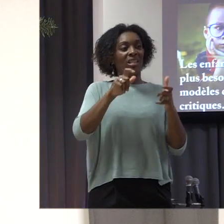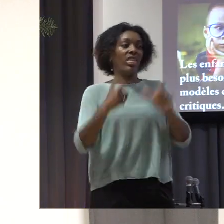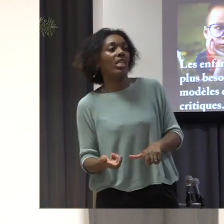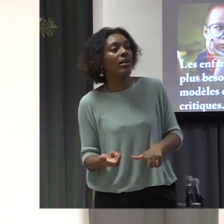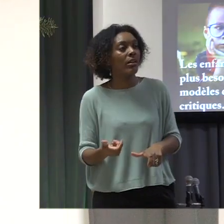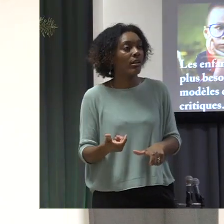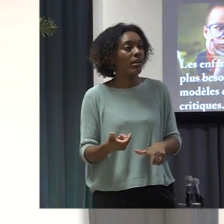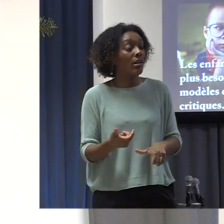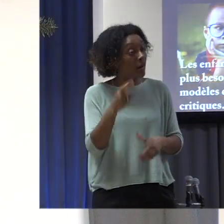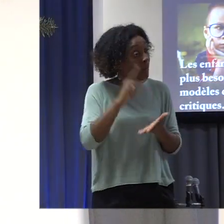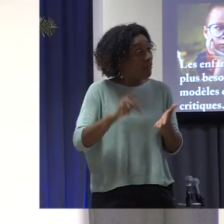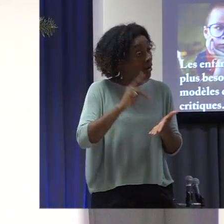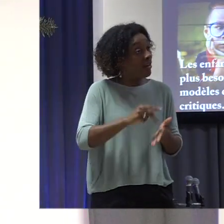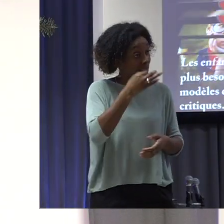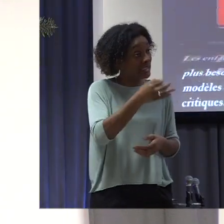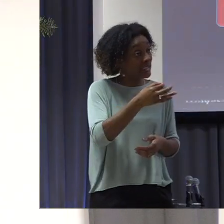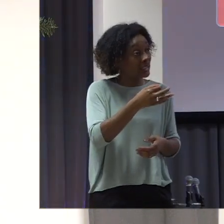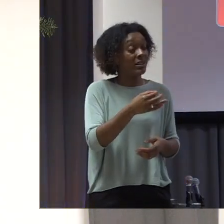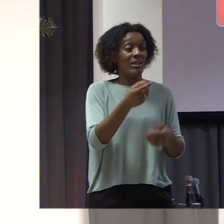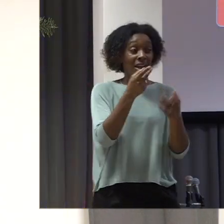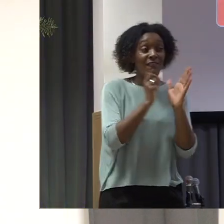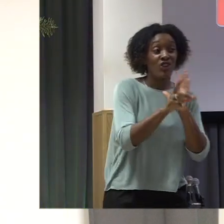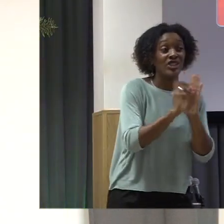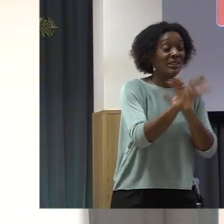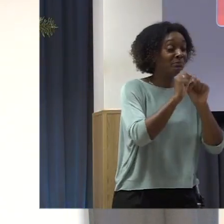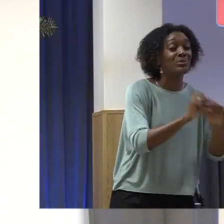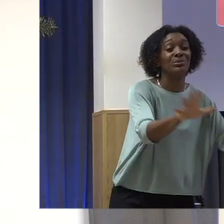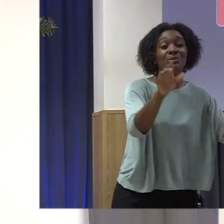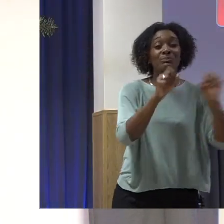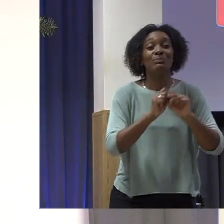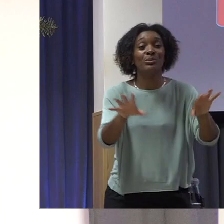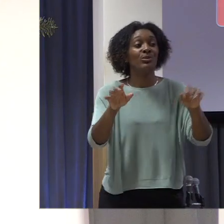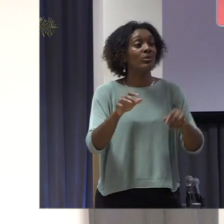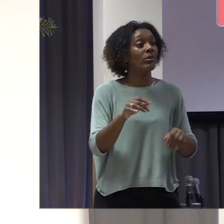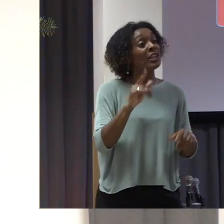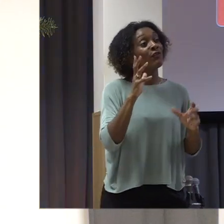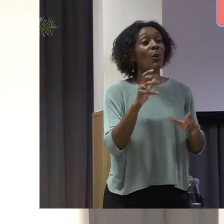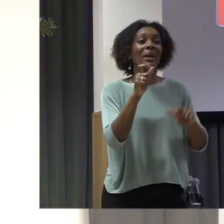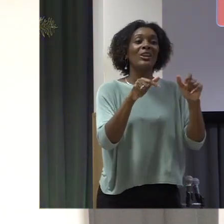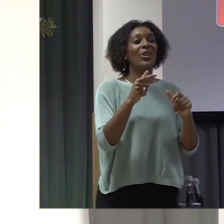dit que lorsqu'il a commencé à annoncer le message, il n'a pas cherché à plaire aux hommes.